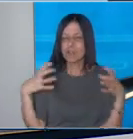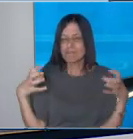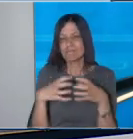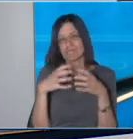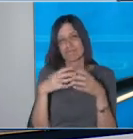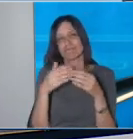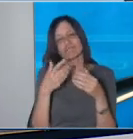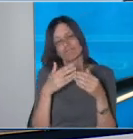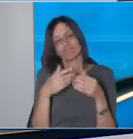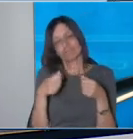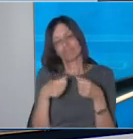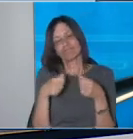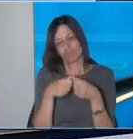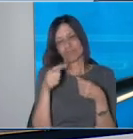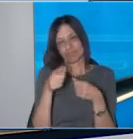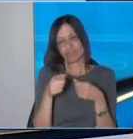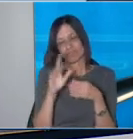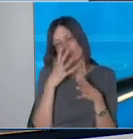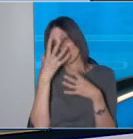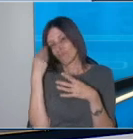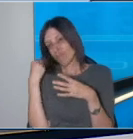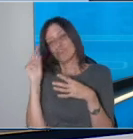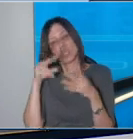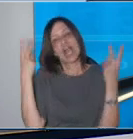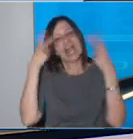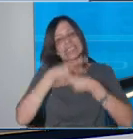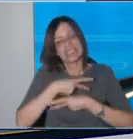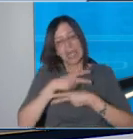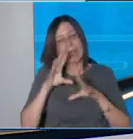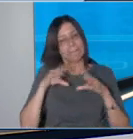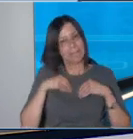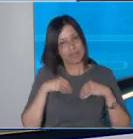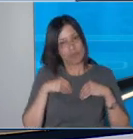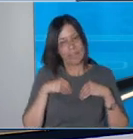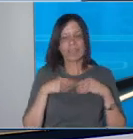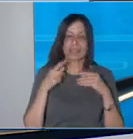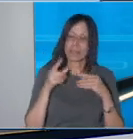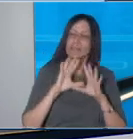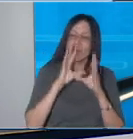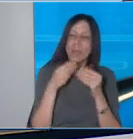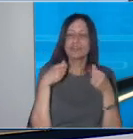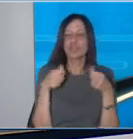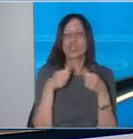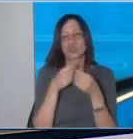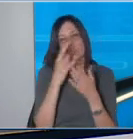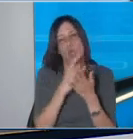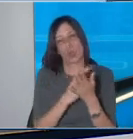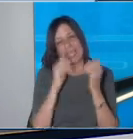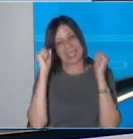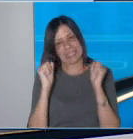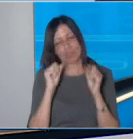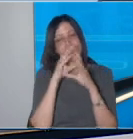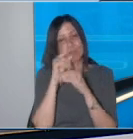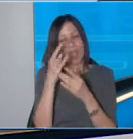נותנים לשכוח את זה. צודק. ויש עניין של הסכמה משותפת, או וטואים גם, בכל מה שקשור לחוקי יסוד, מדובר כאן בחוק